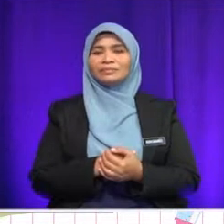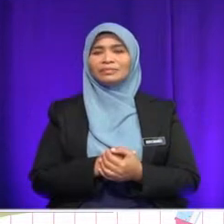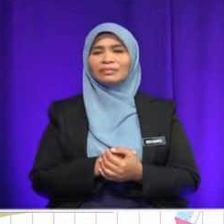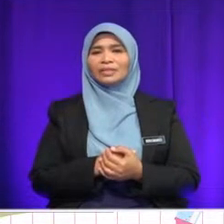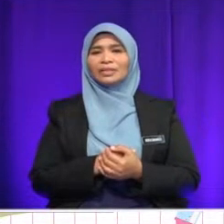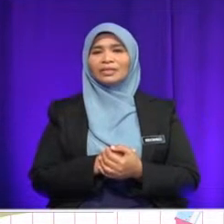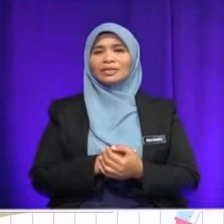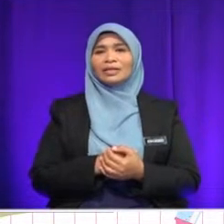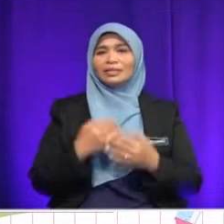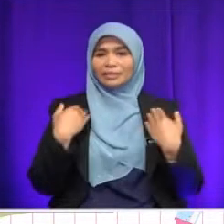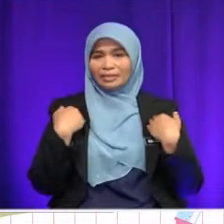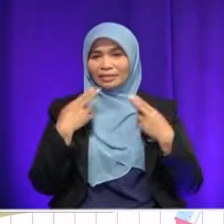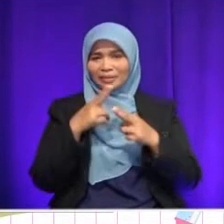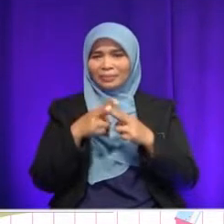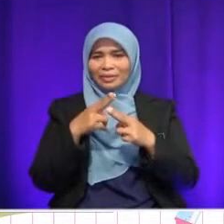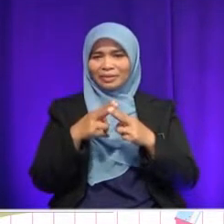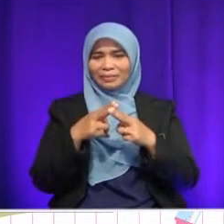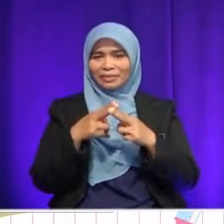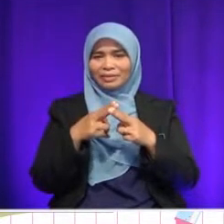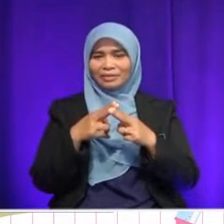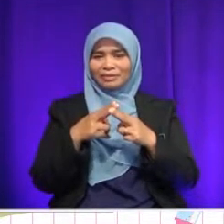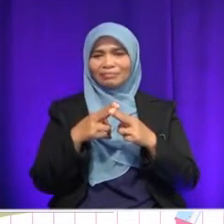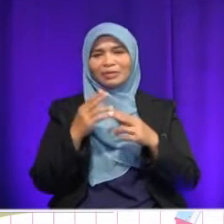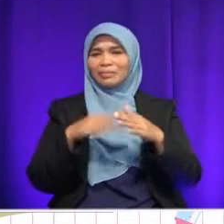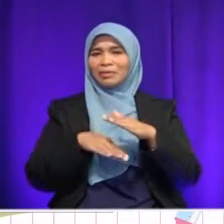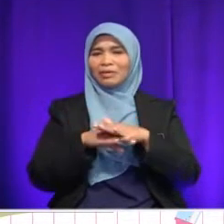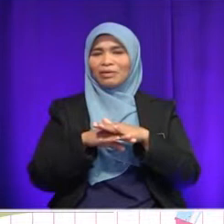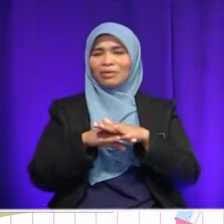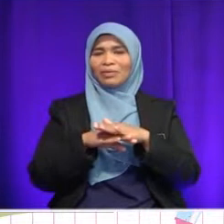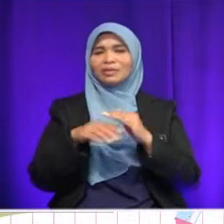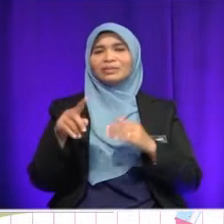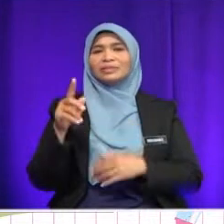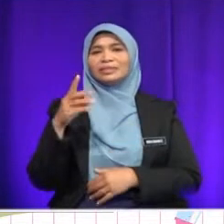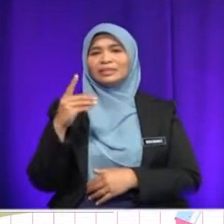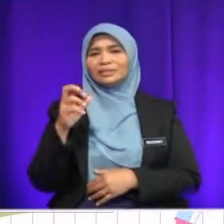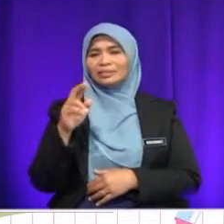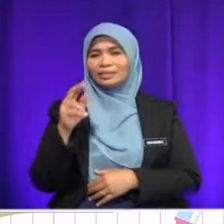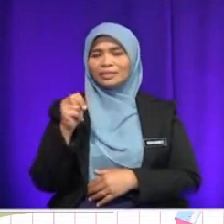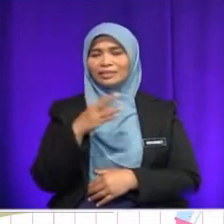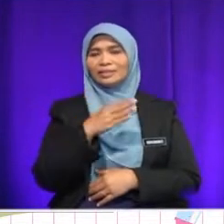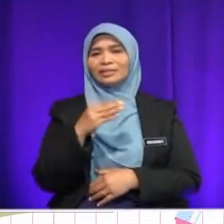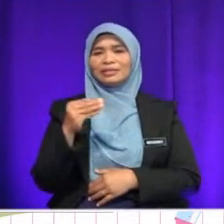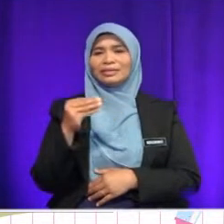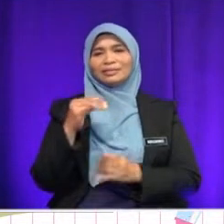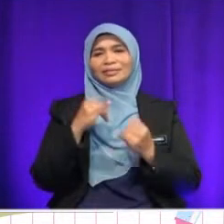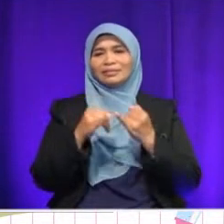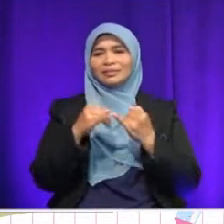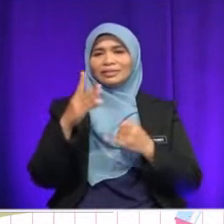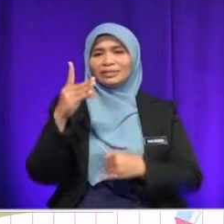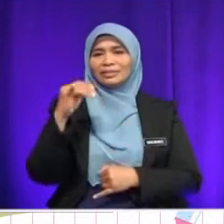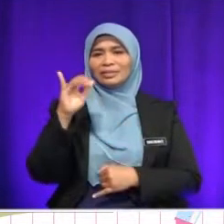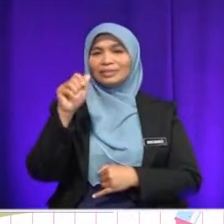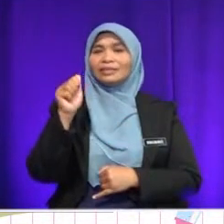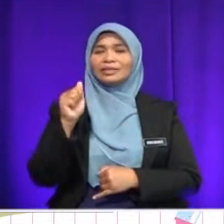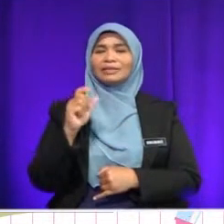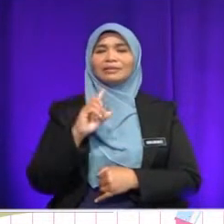ungu Nur Sofia. Yang di bawah bertudung hitam juga Darin dan juga Dia. Kami semua ini